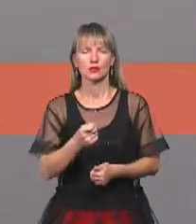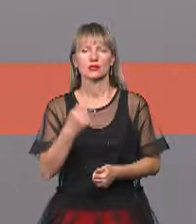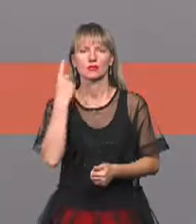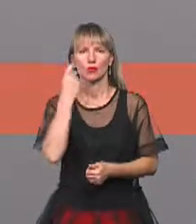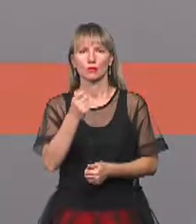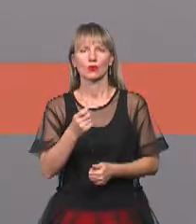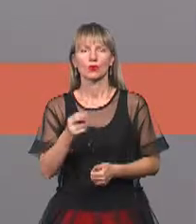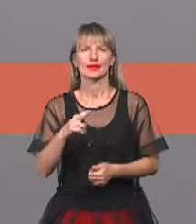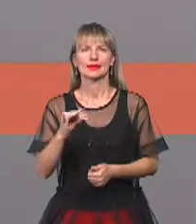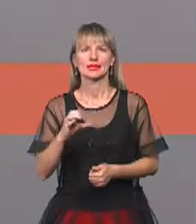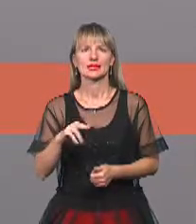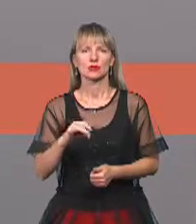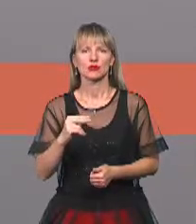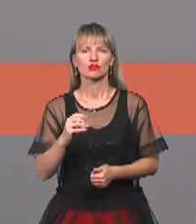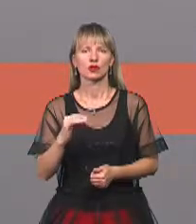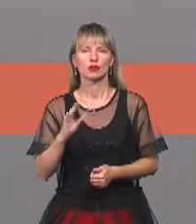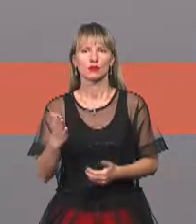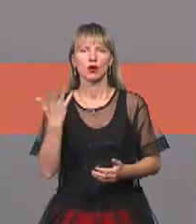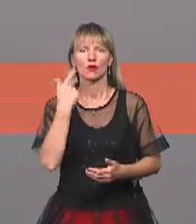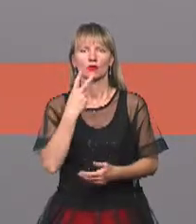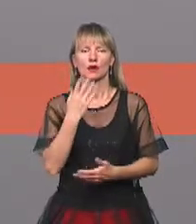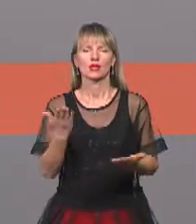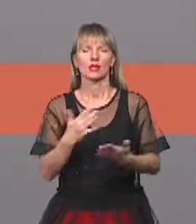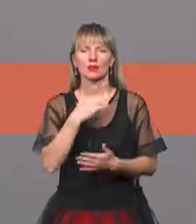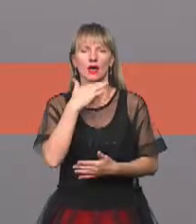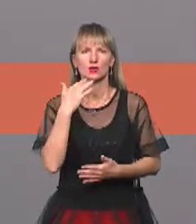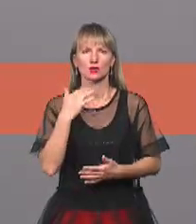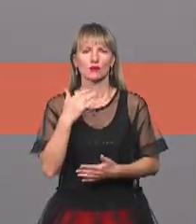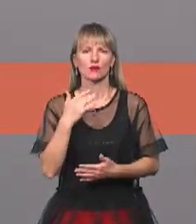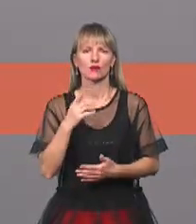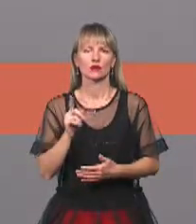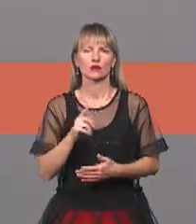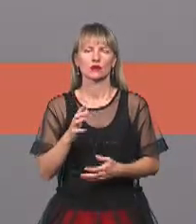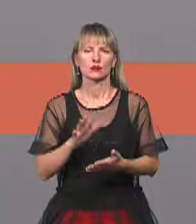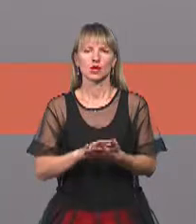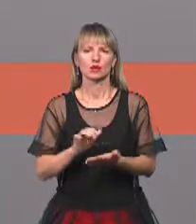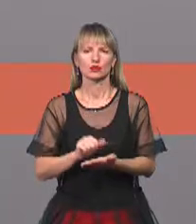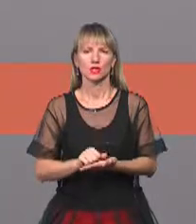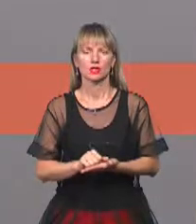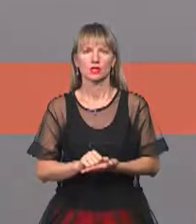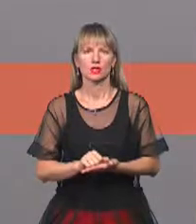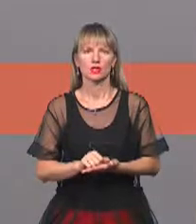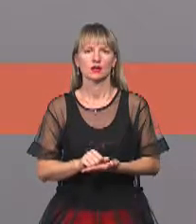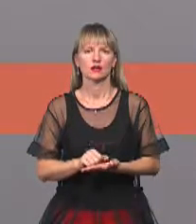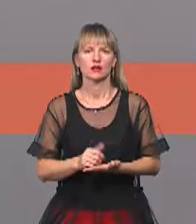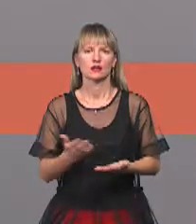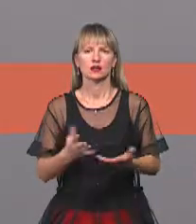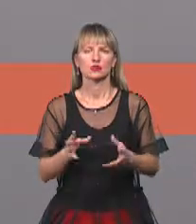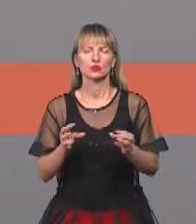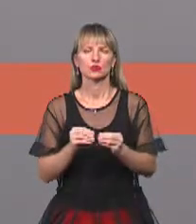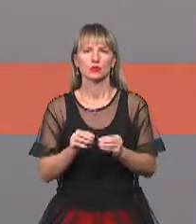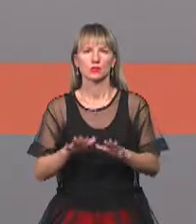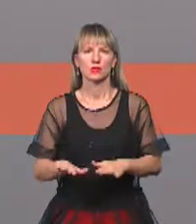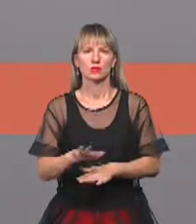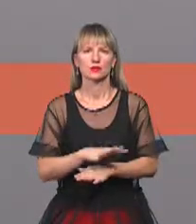інформуємо диспетчерів, коли бачимо якісь там масові негаразди з приводу там одної або там суміжної дислокації